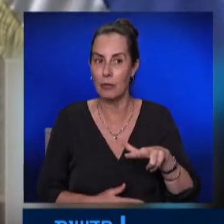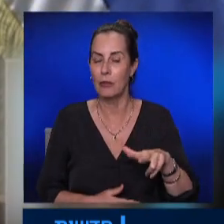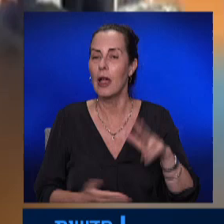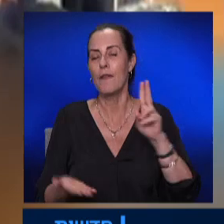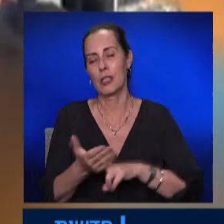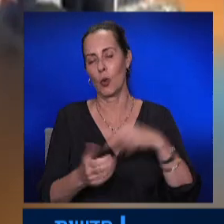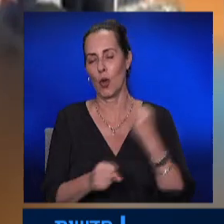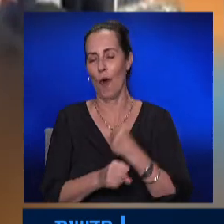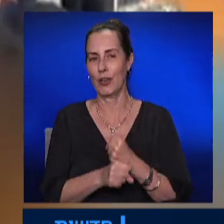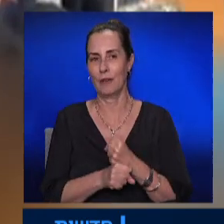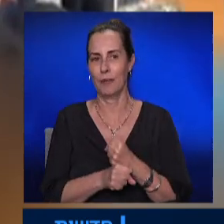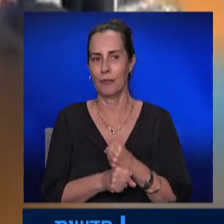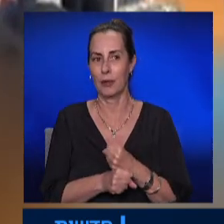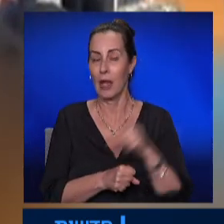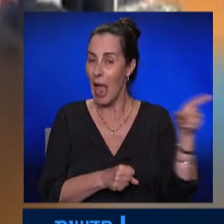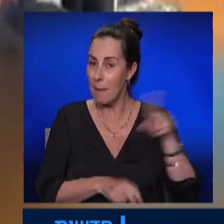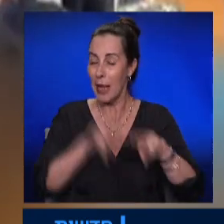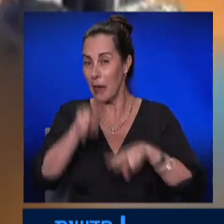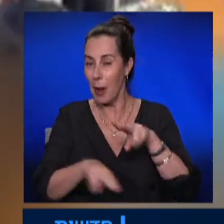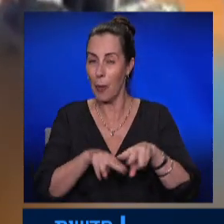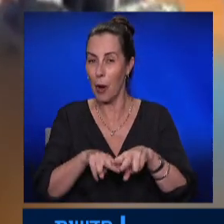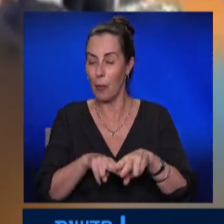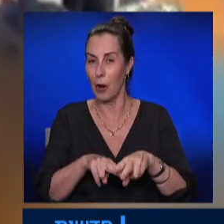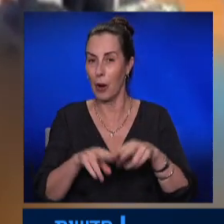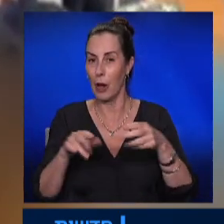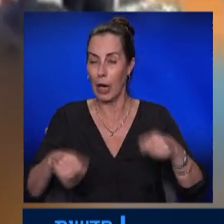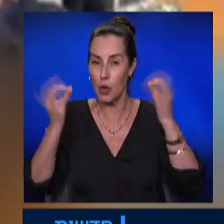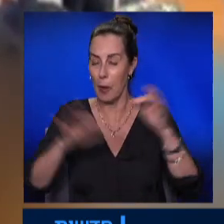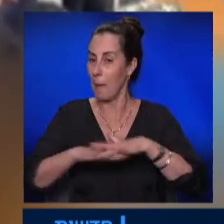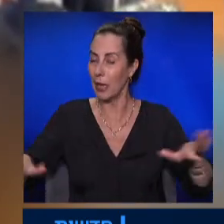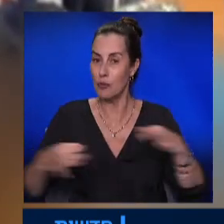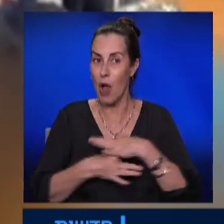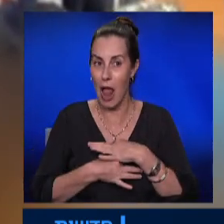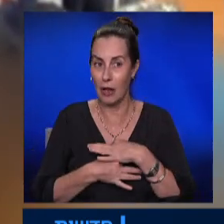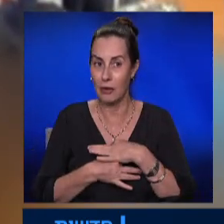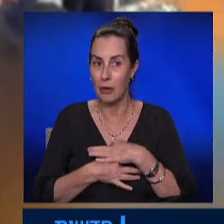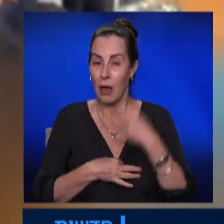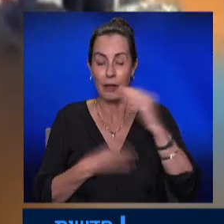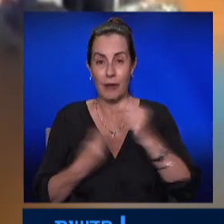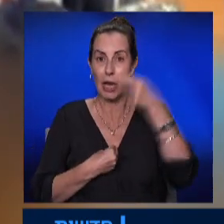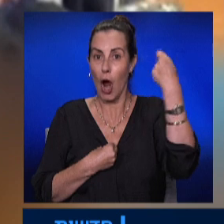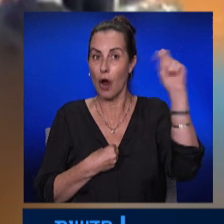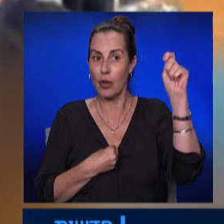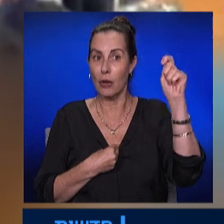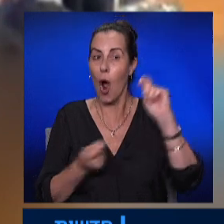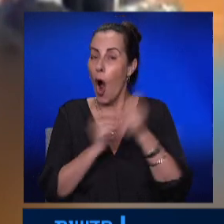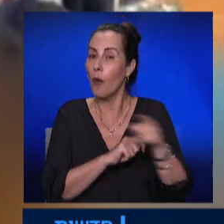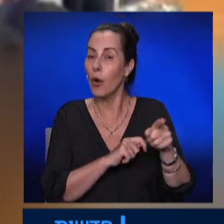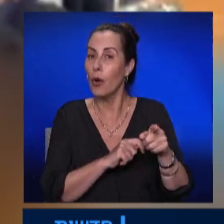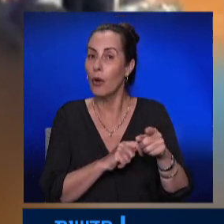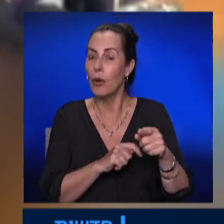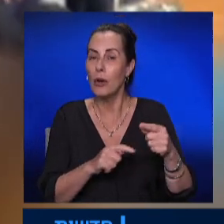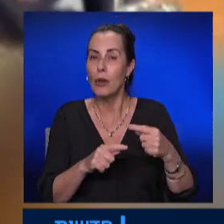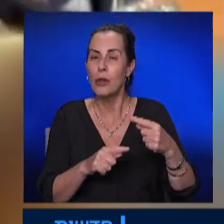וזכויות עובדים. הם שמטפלות בחינוך מיוחד, בילדים שלנו, ביקר לנו מכל, הופכות להיות לא רק דור